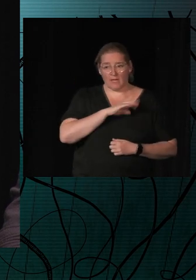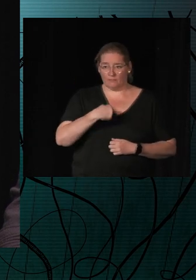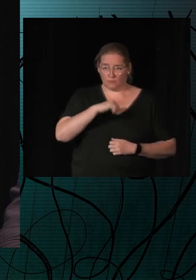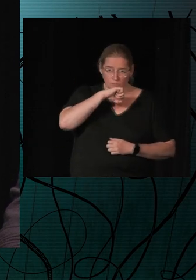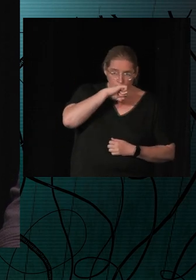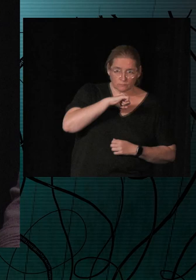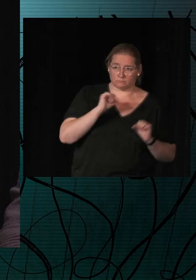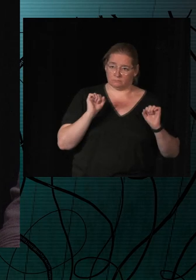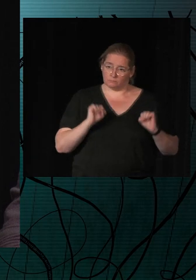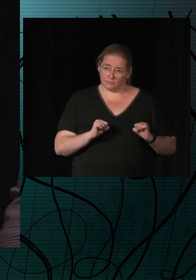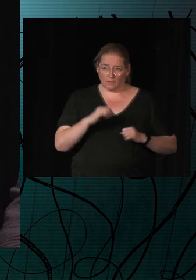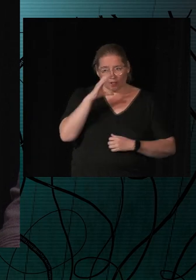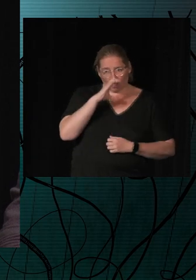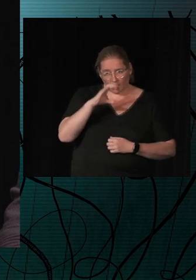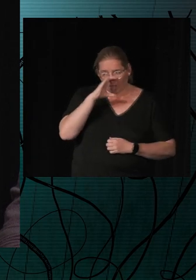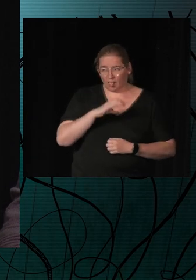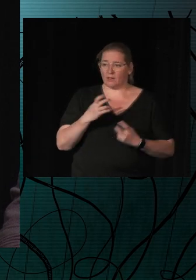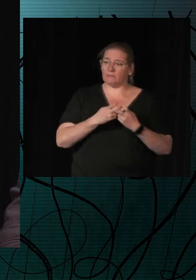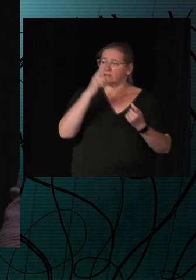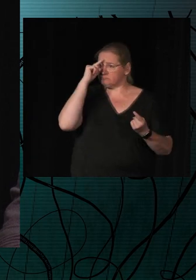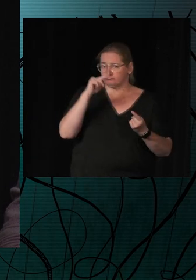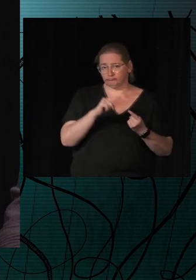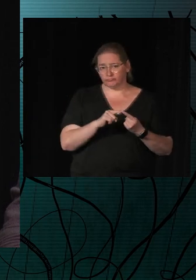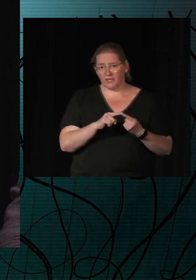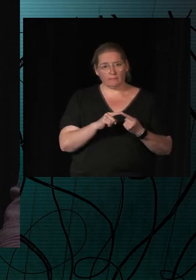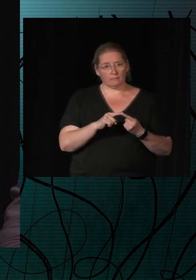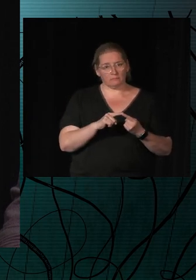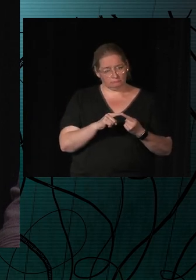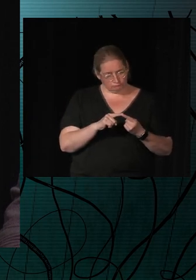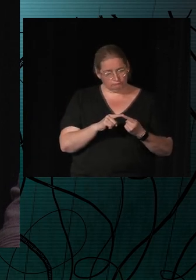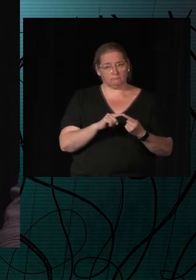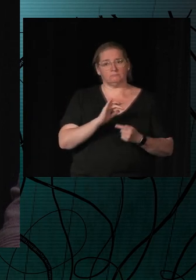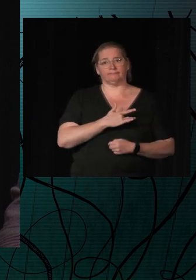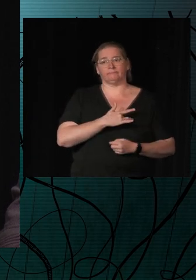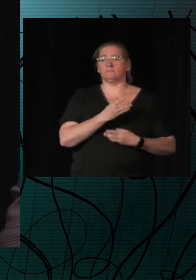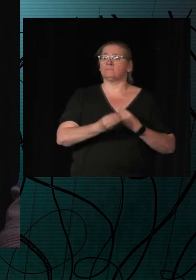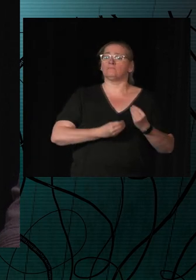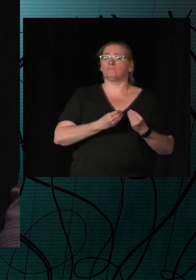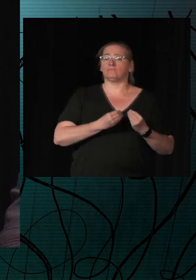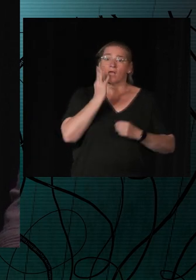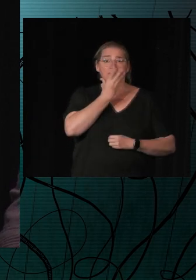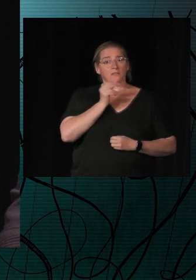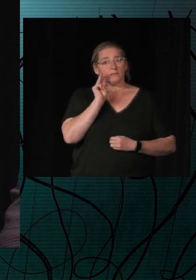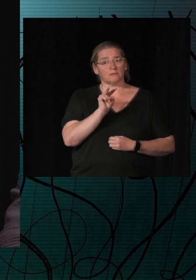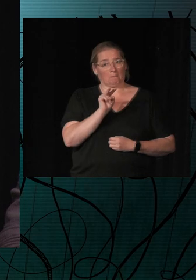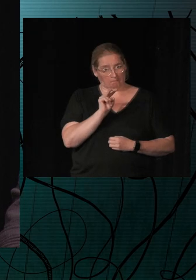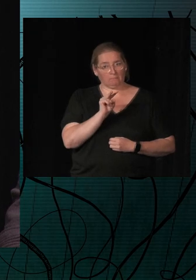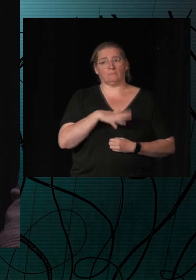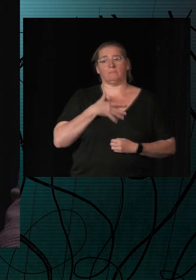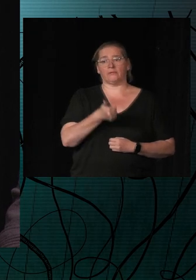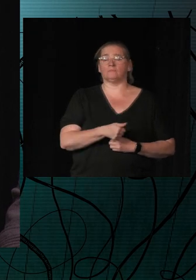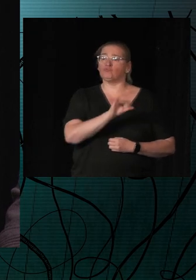c'est-àdire qu'il y a des jeux qui m'intéressent avec des des thématiques qui me parlent ou aussi esthétique tout simplement